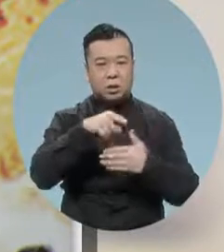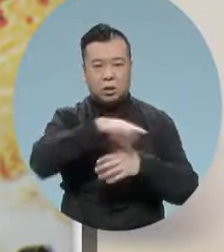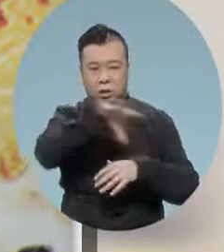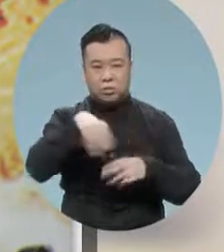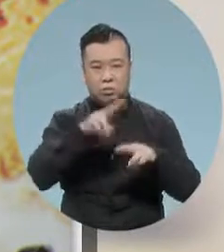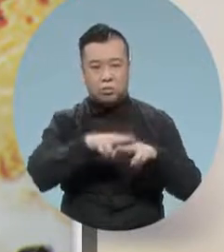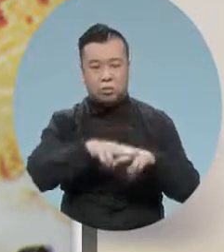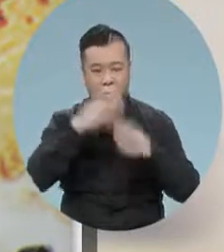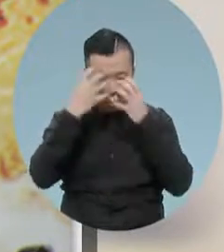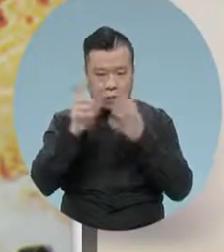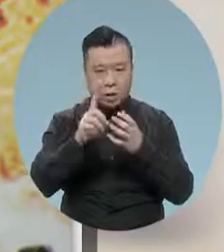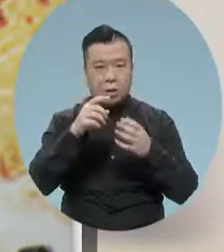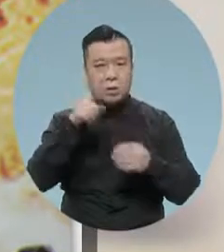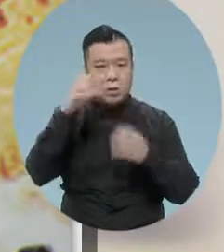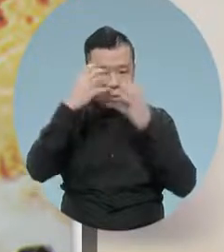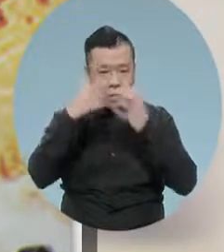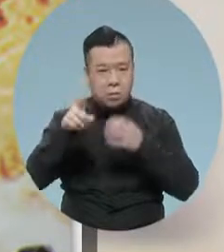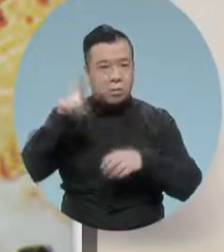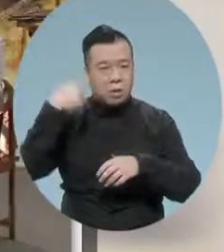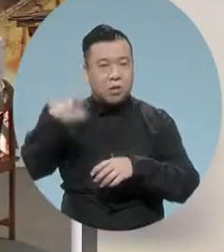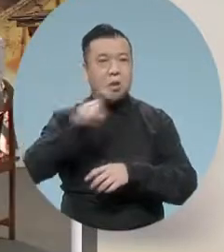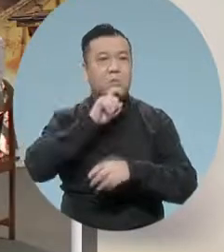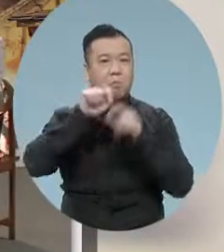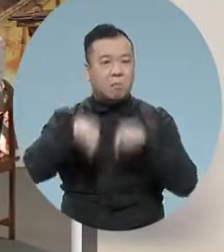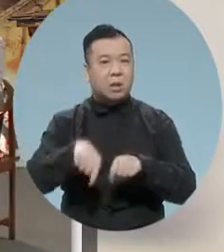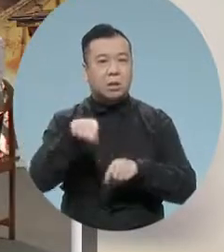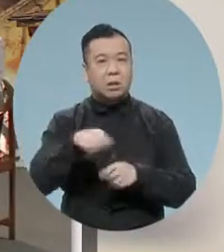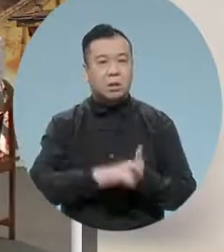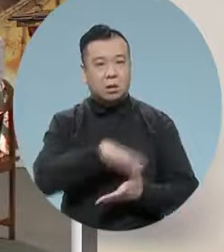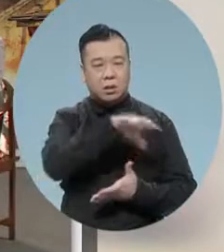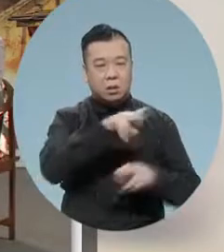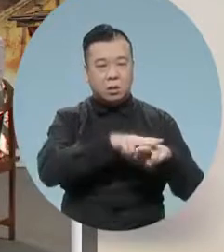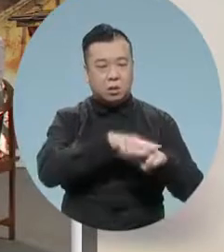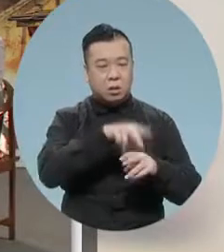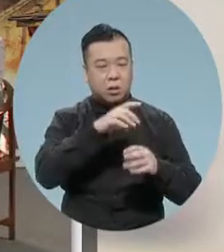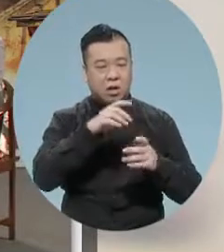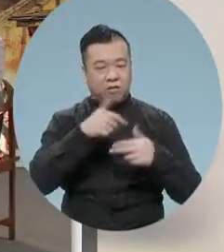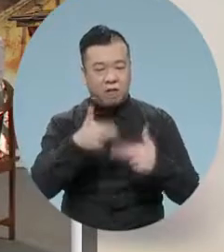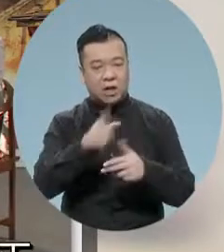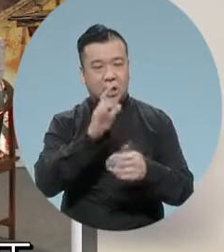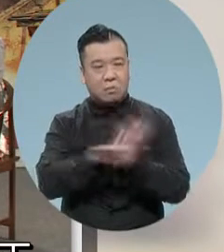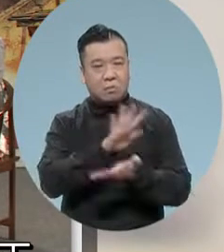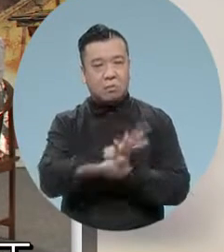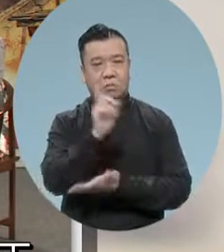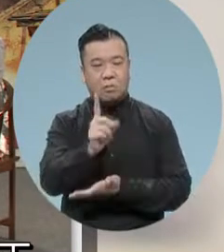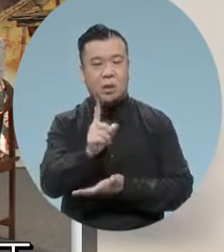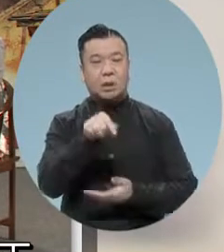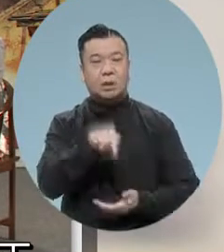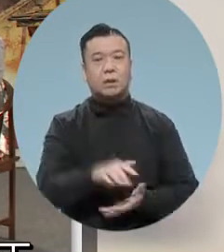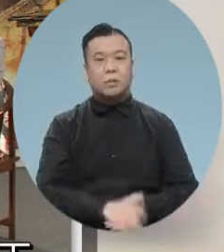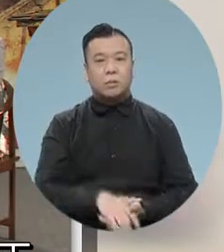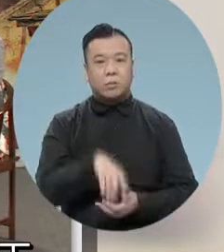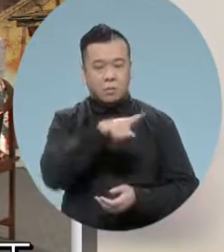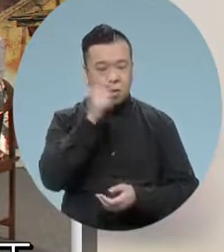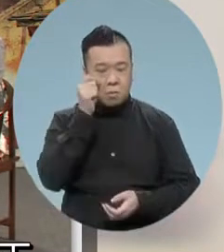民注意美国存在嘅问题，咁成个中共嘅呢100年嘅发展就系一个